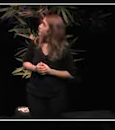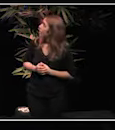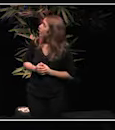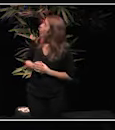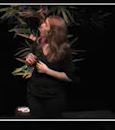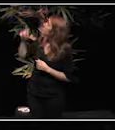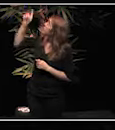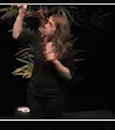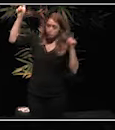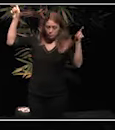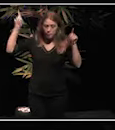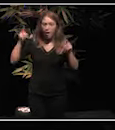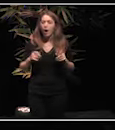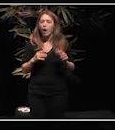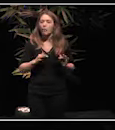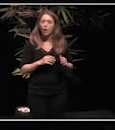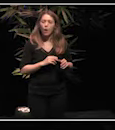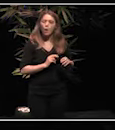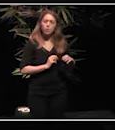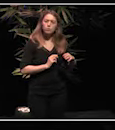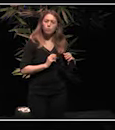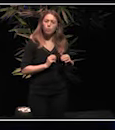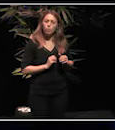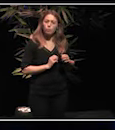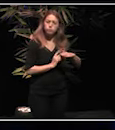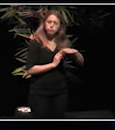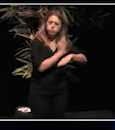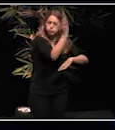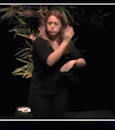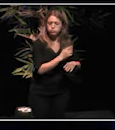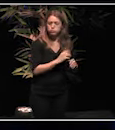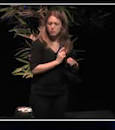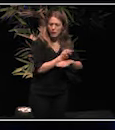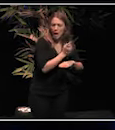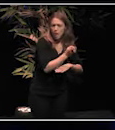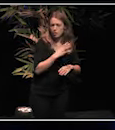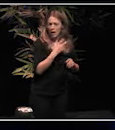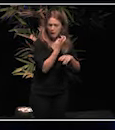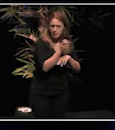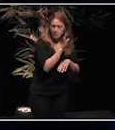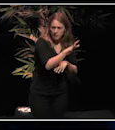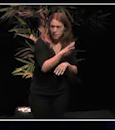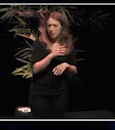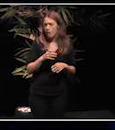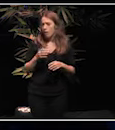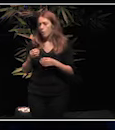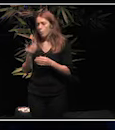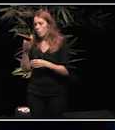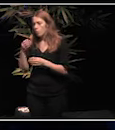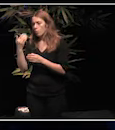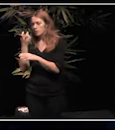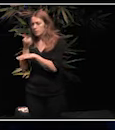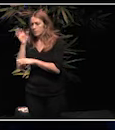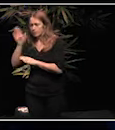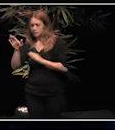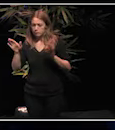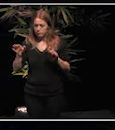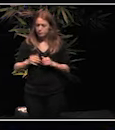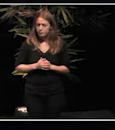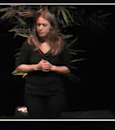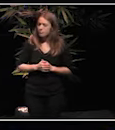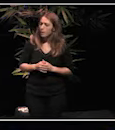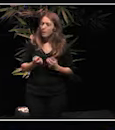extrêmement dangereux en ultra. Et puis, aucun risque en marathon. Il y a des risques qui ne sont pas les mêmes. Il y a des risques dans les disciplines plus courtes également. Et on pourrait commencer sur